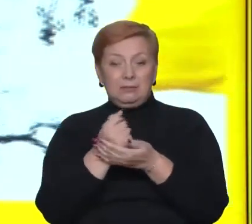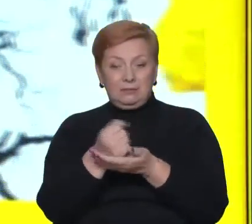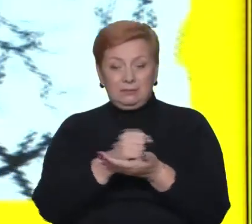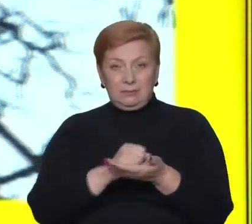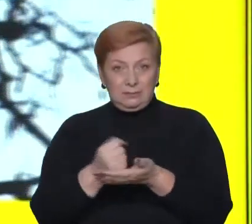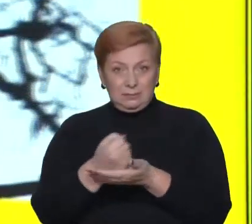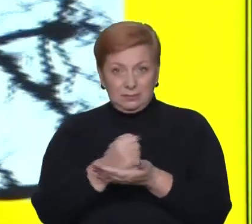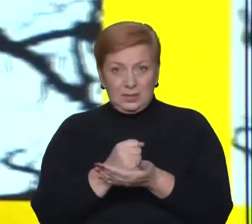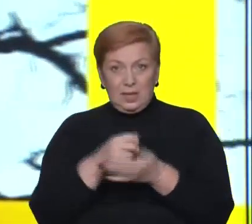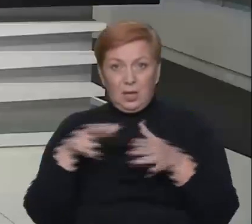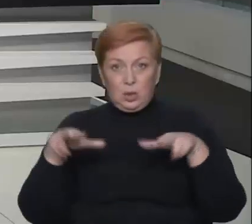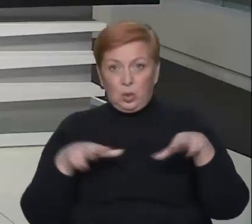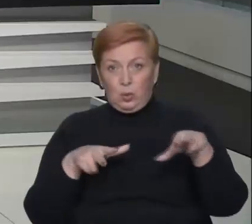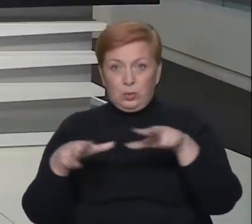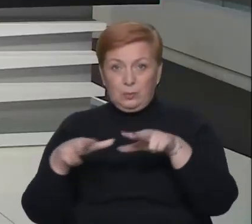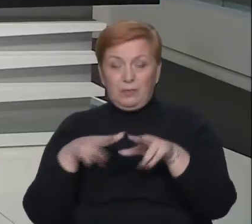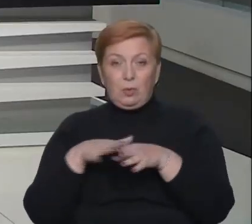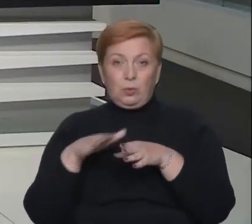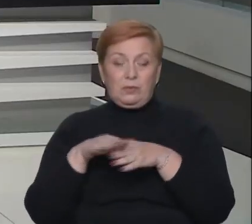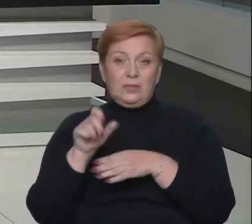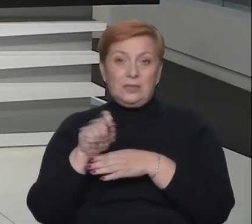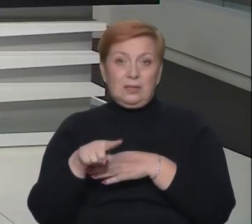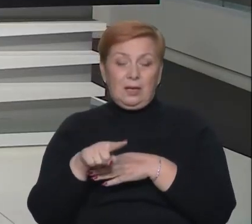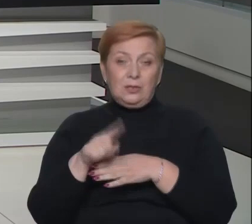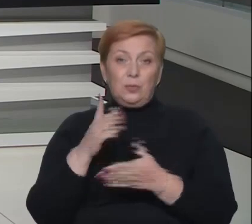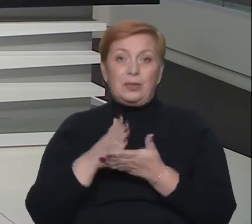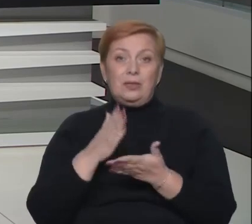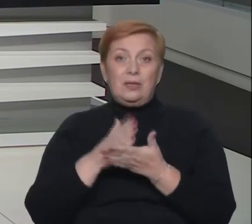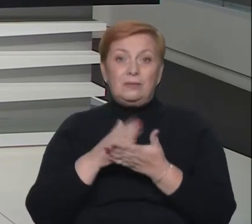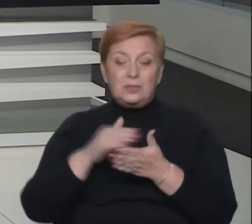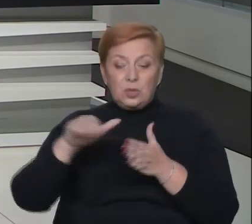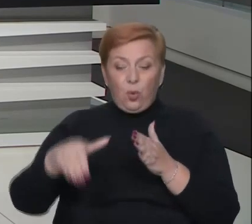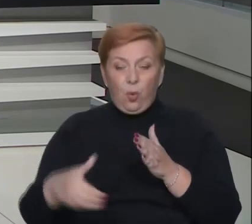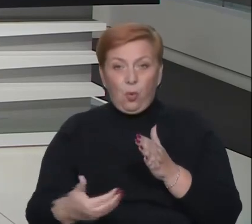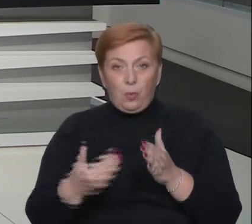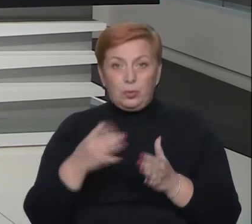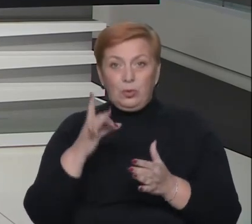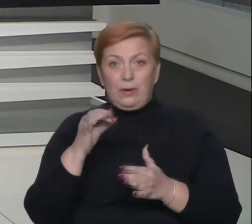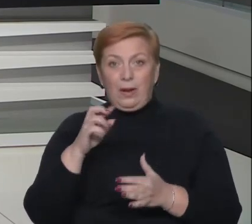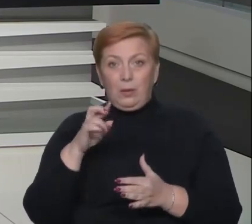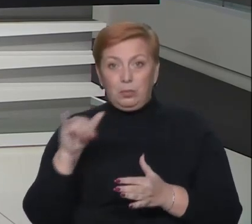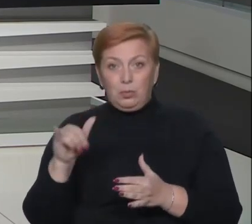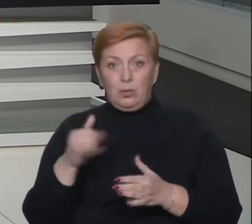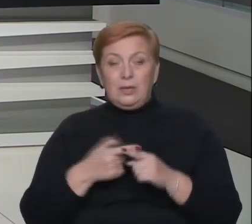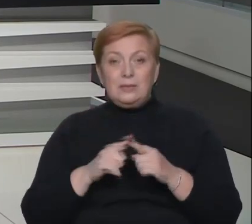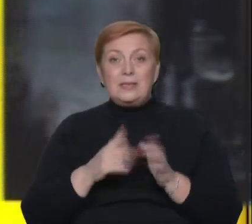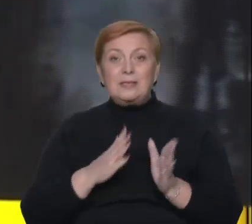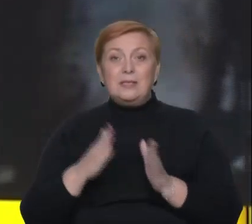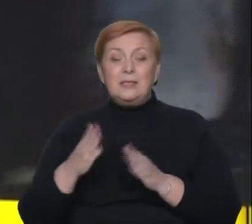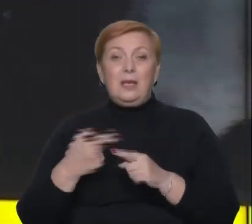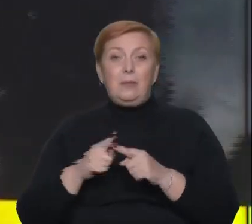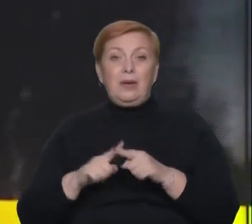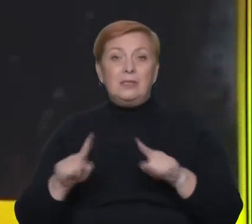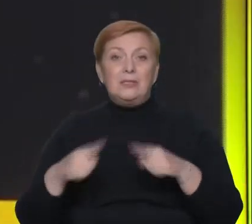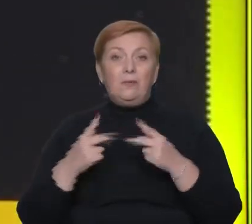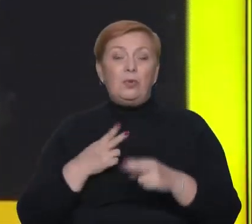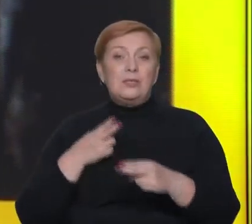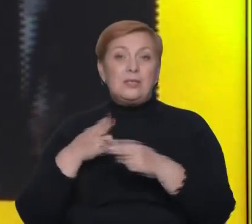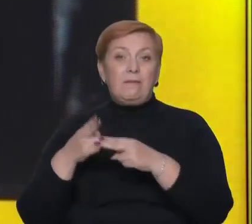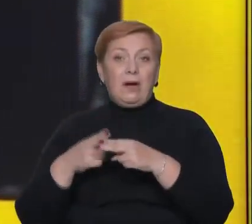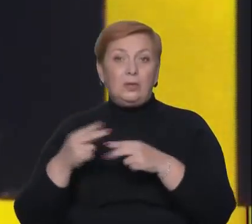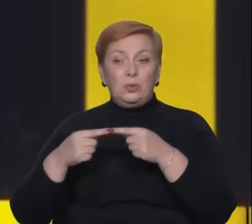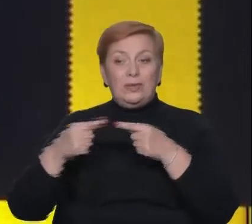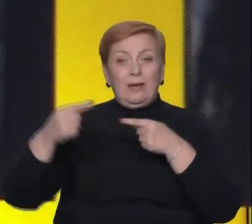задачі. При наявності так званого окопного РЕБу, це система, яка створює заваду на певній відстані, і оці